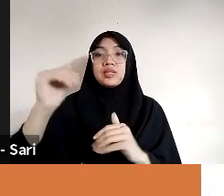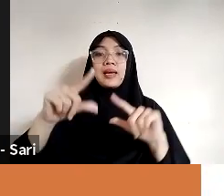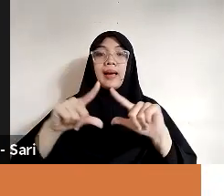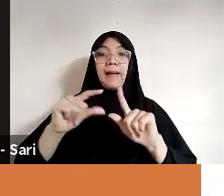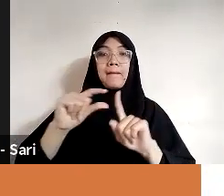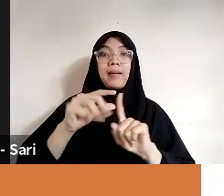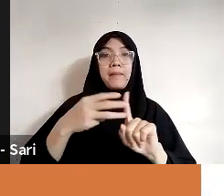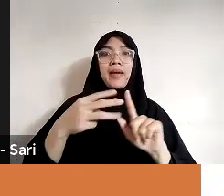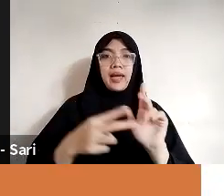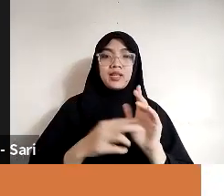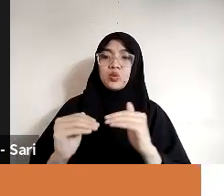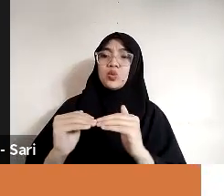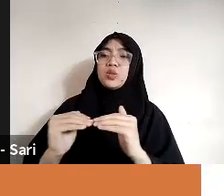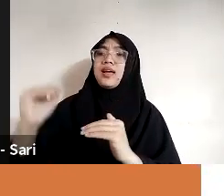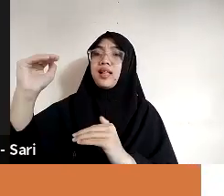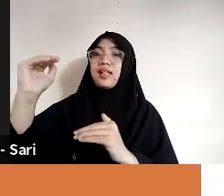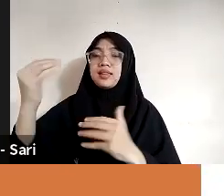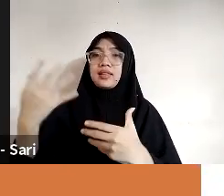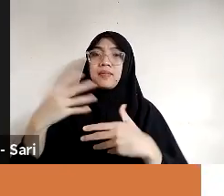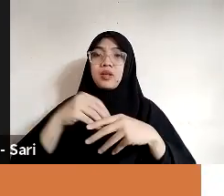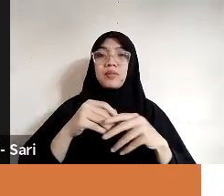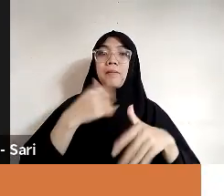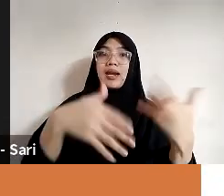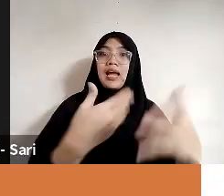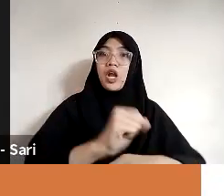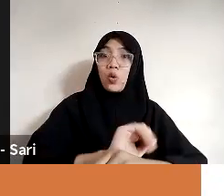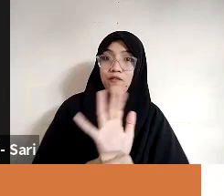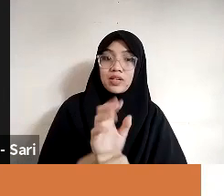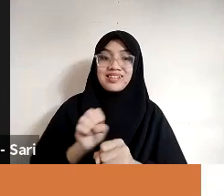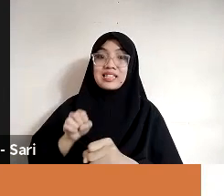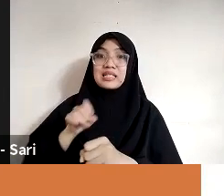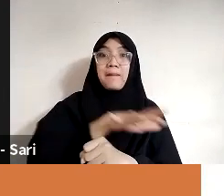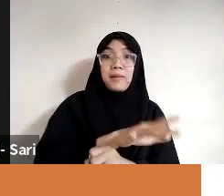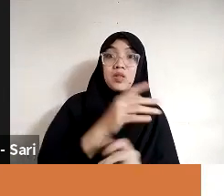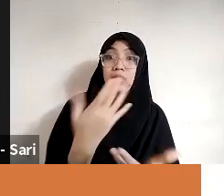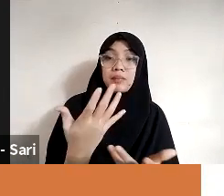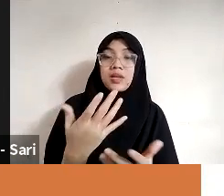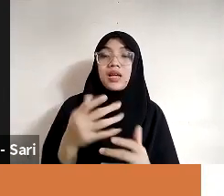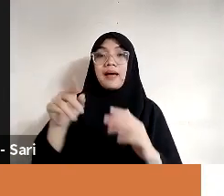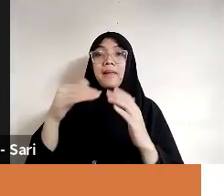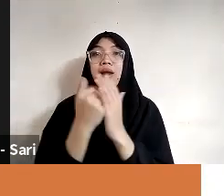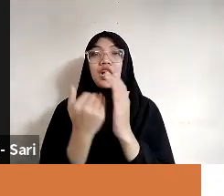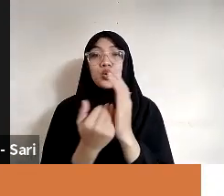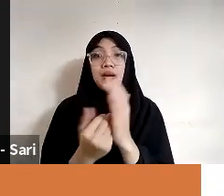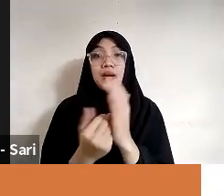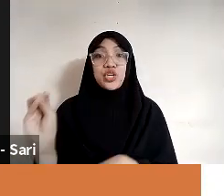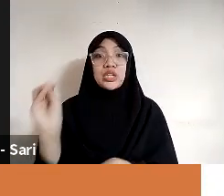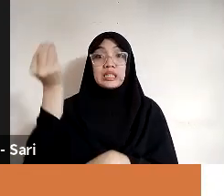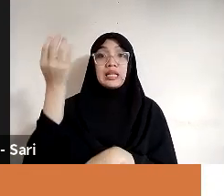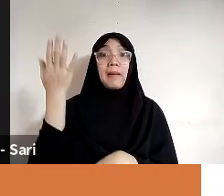meningkat, termasuk penanganan COVID dan dampaknya. Ini kan yang baru muncul peraturan presiden kemarin, di